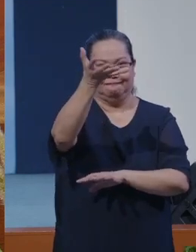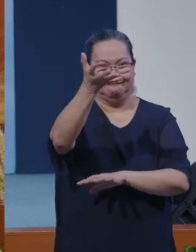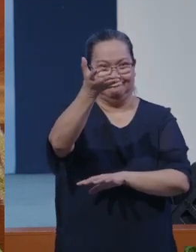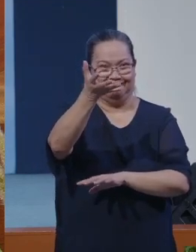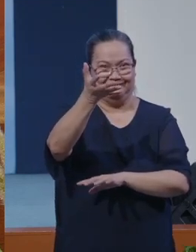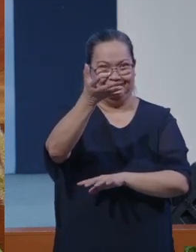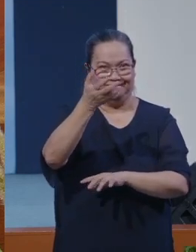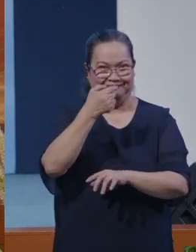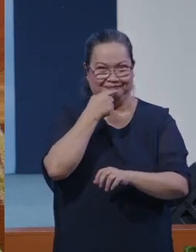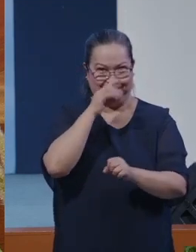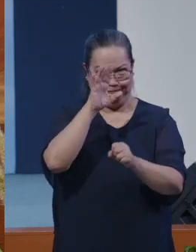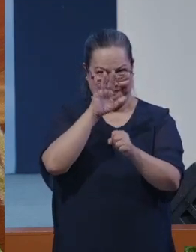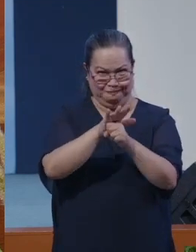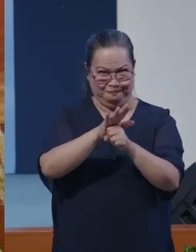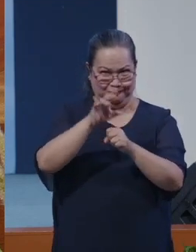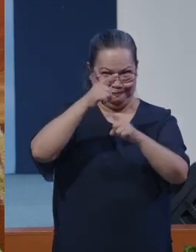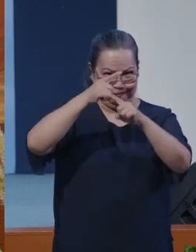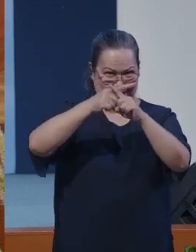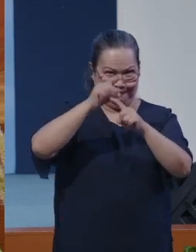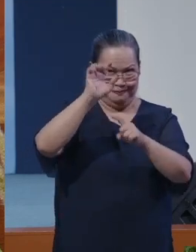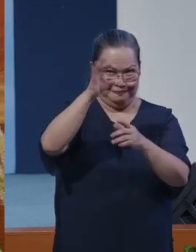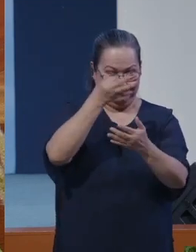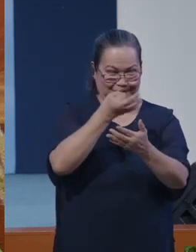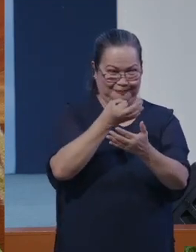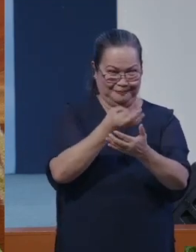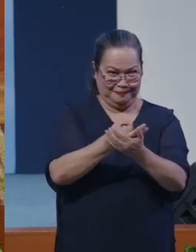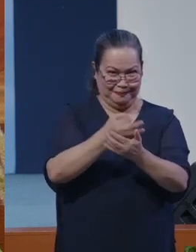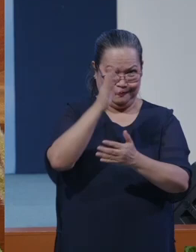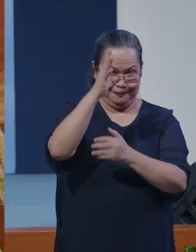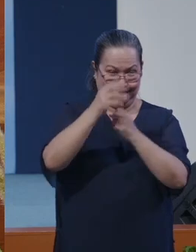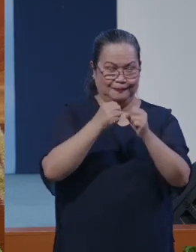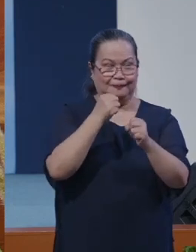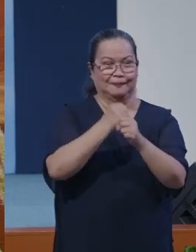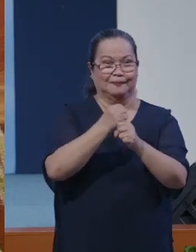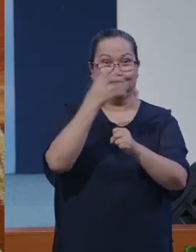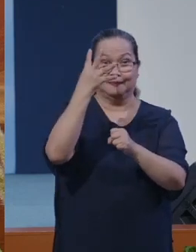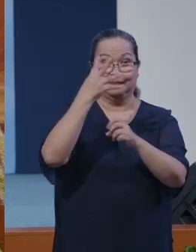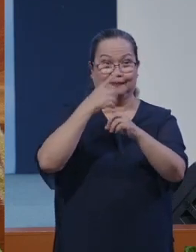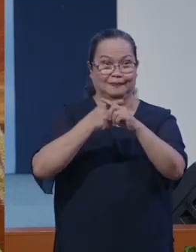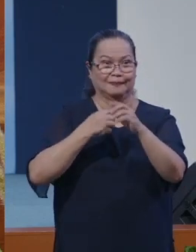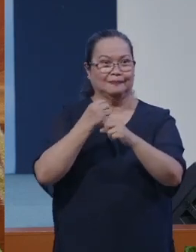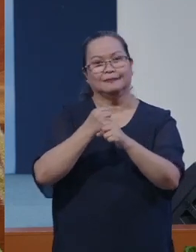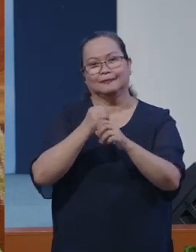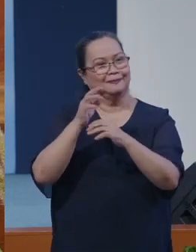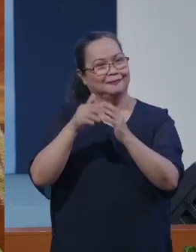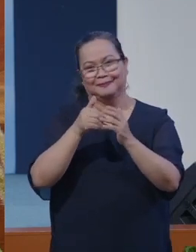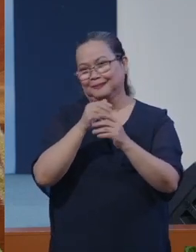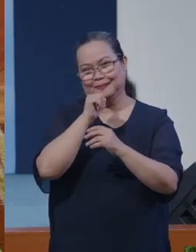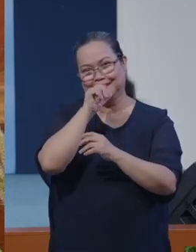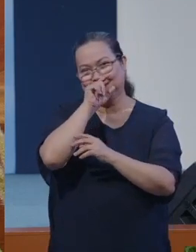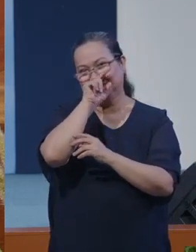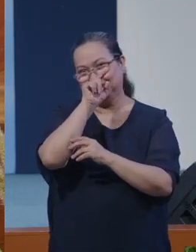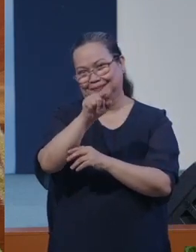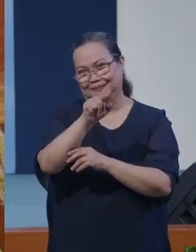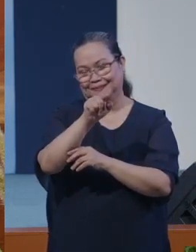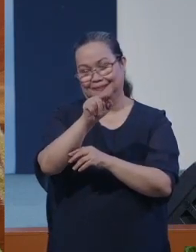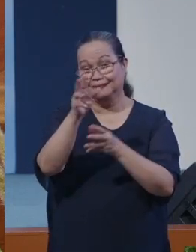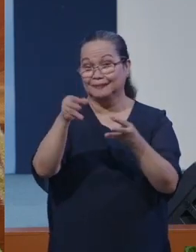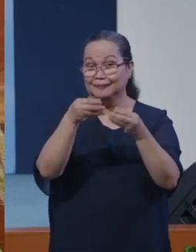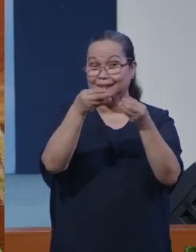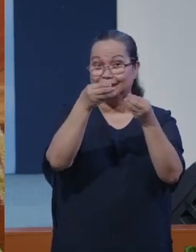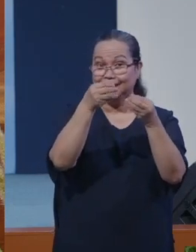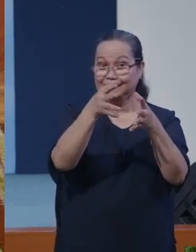mga nagpapangako na dodoblihin ko ang pera nyo sa 5 taon, sa 4 na taon, sa 3 taon. Nabibigyan ko kayo